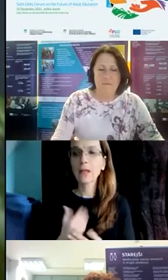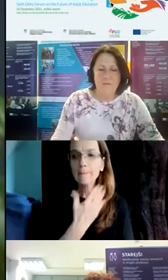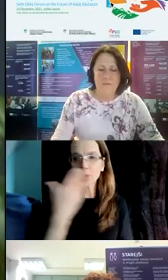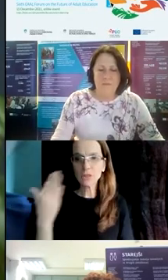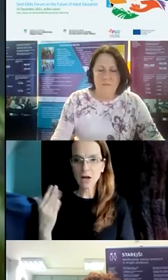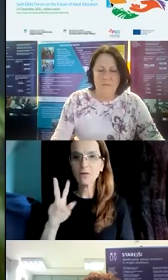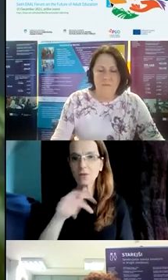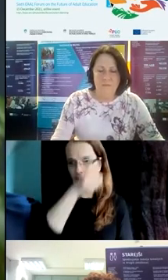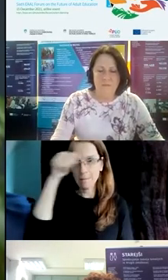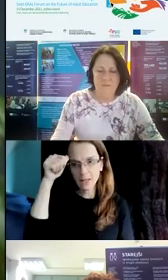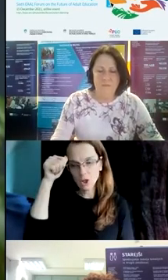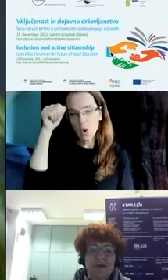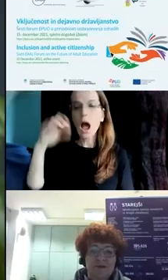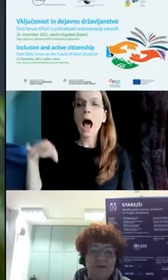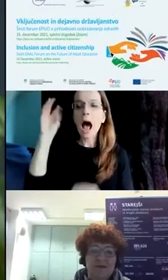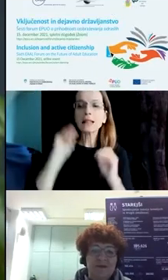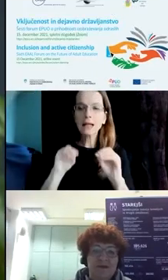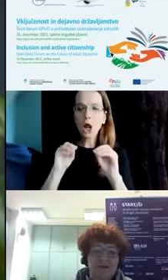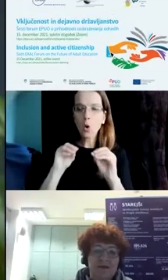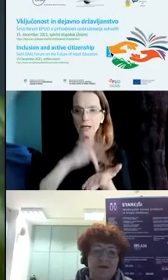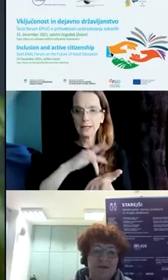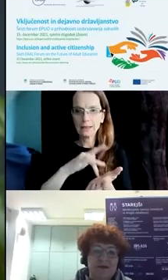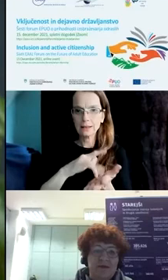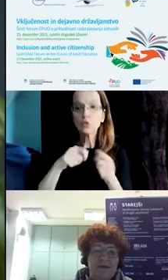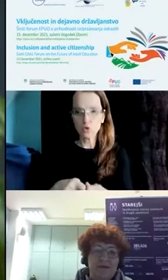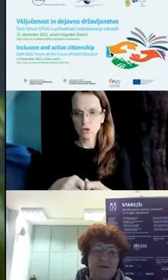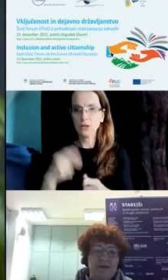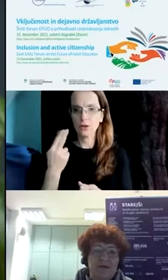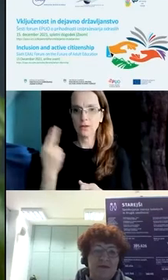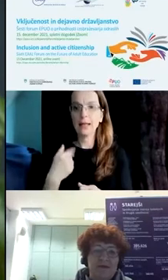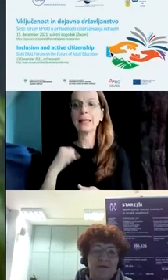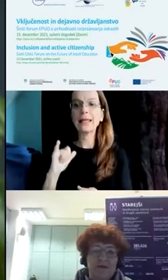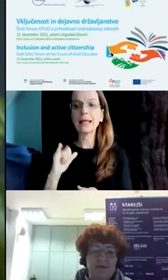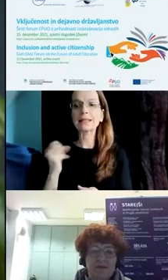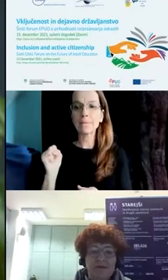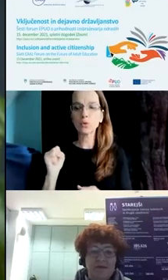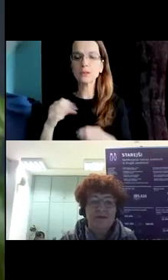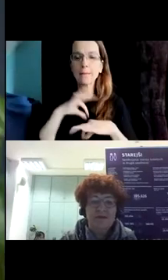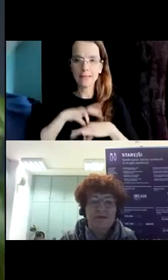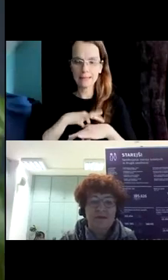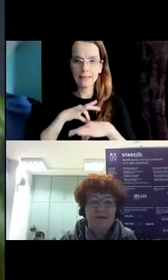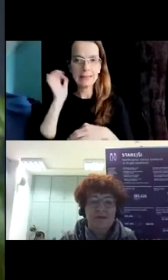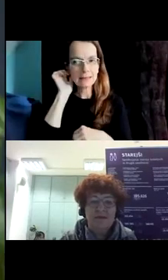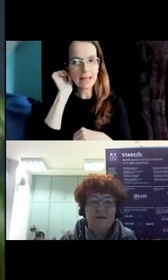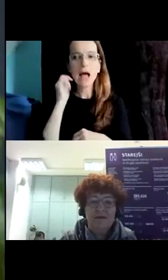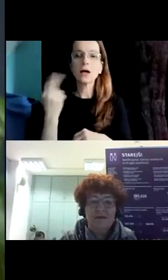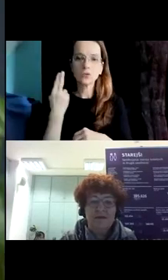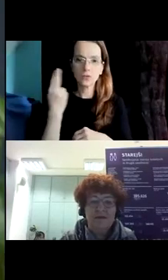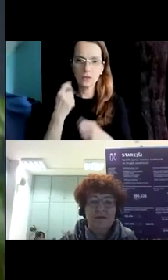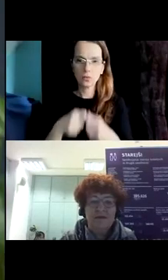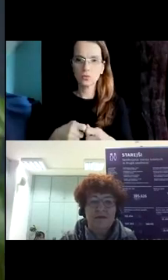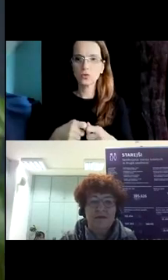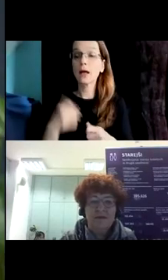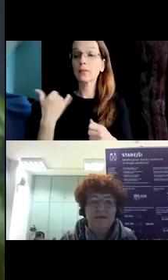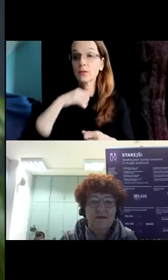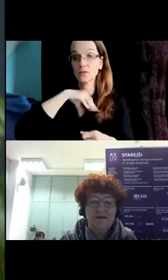Pozdravljeni v imenu Andragoškega društva Slovenije. Sem Mida Srebotnik, predsednica Andragoškega društva Slovenije in danes tudi v